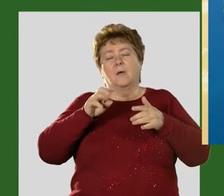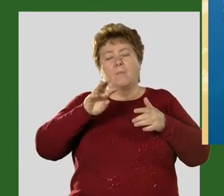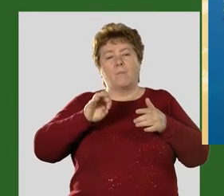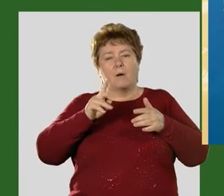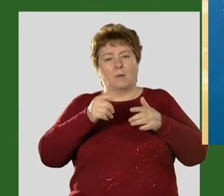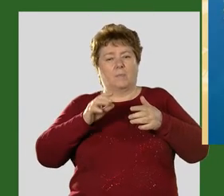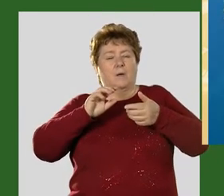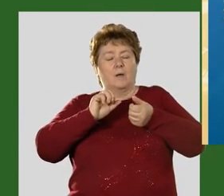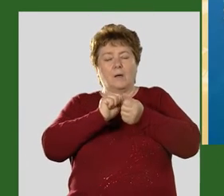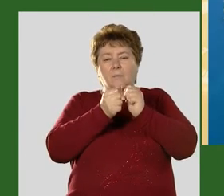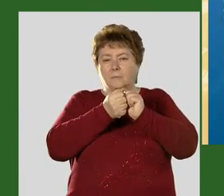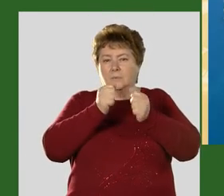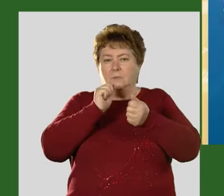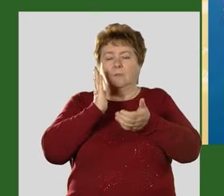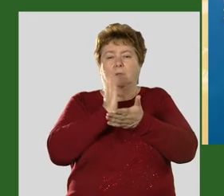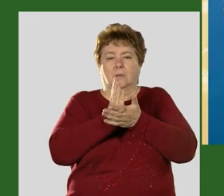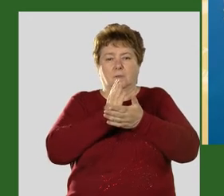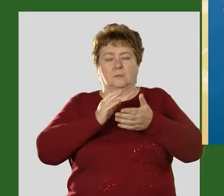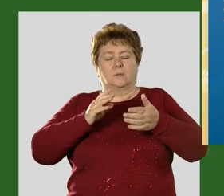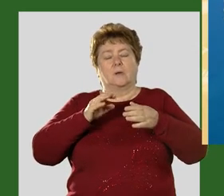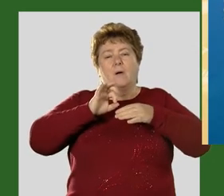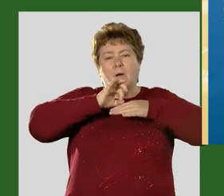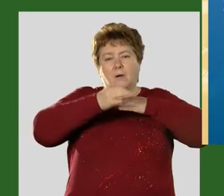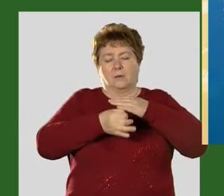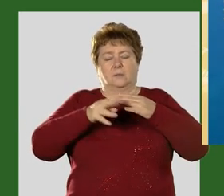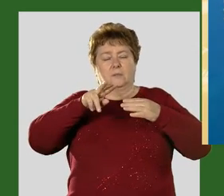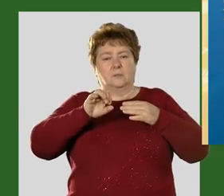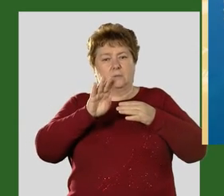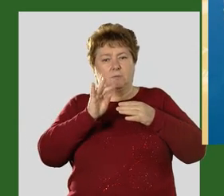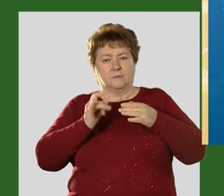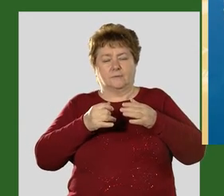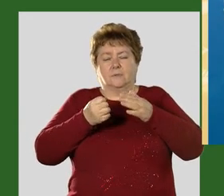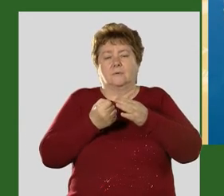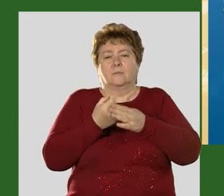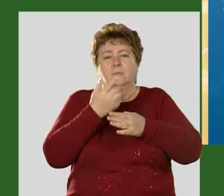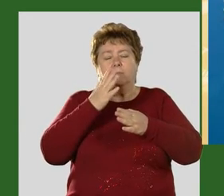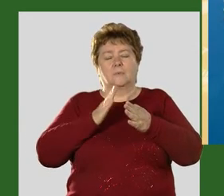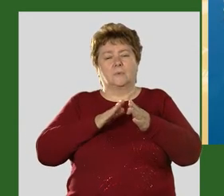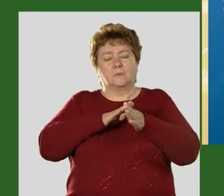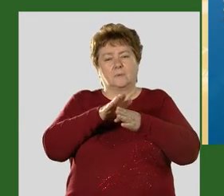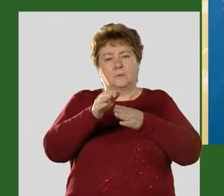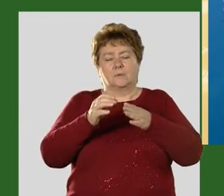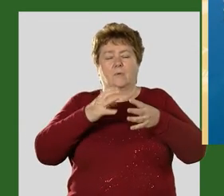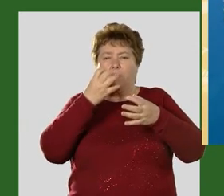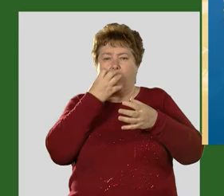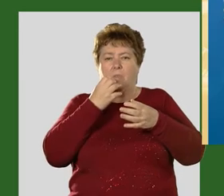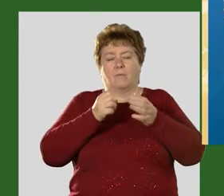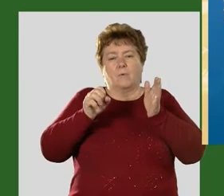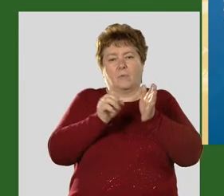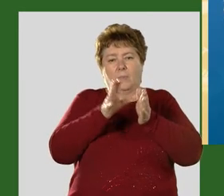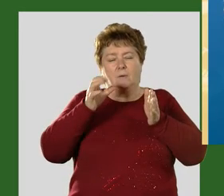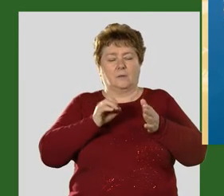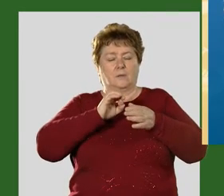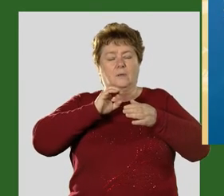кристаллизация которых приводит к формированию океанической коры и литосферы, осуществляется интенсивный выброс тепловой энергии